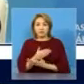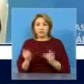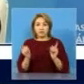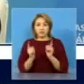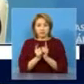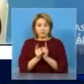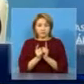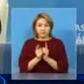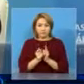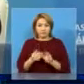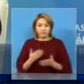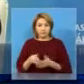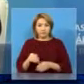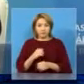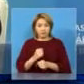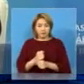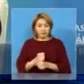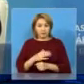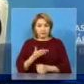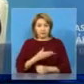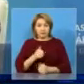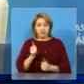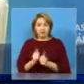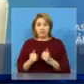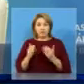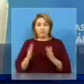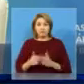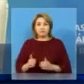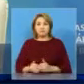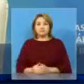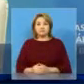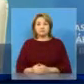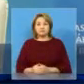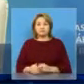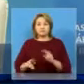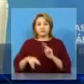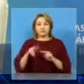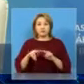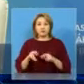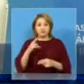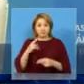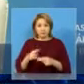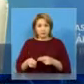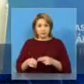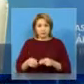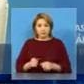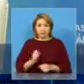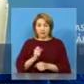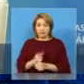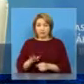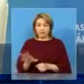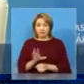кездесіп нақтылай түсірді. Бізде каждый үйлер. Себебі біз енді құрылыс монтаж жұмыстарды бітірдік, қабылдадық,